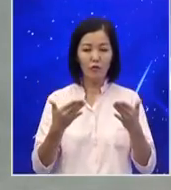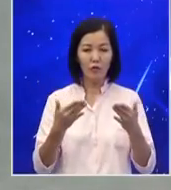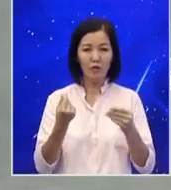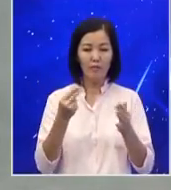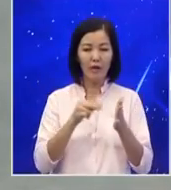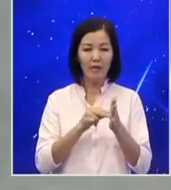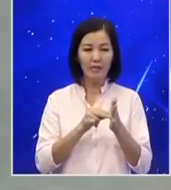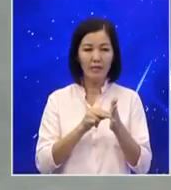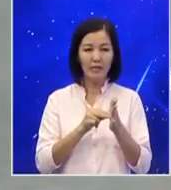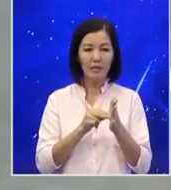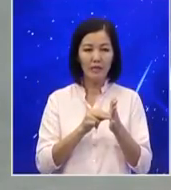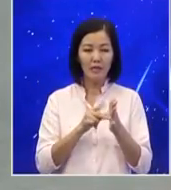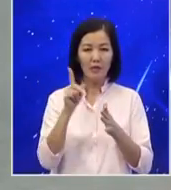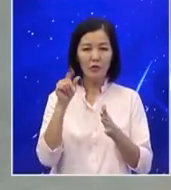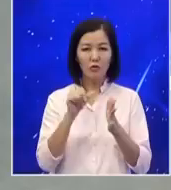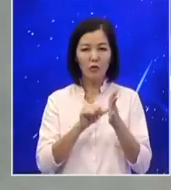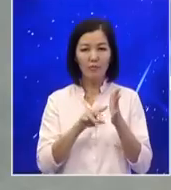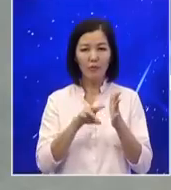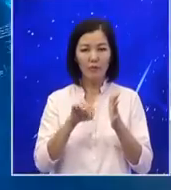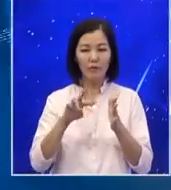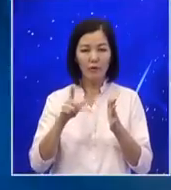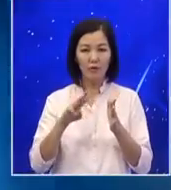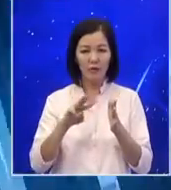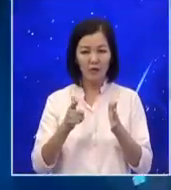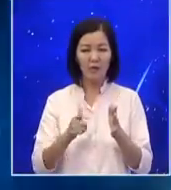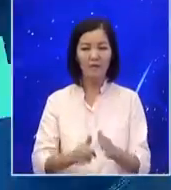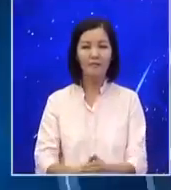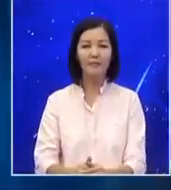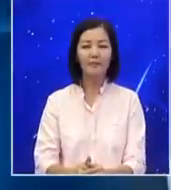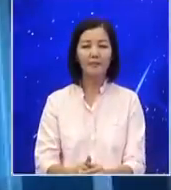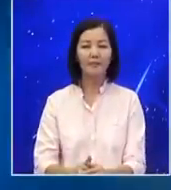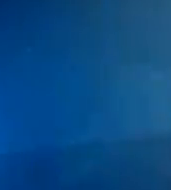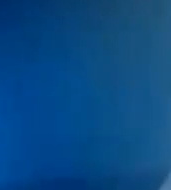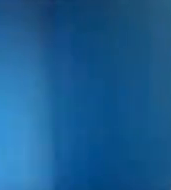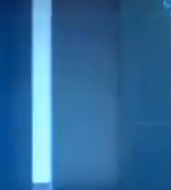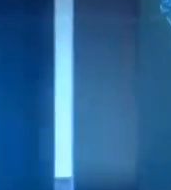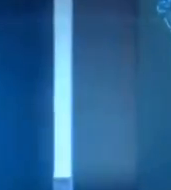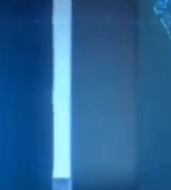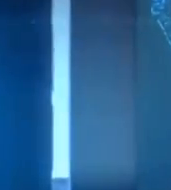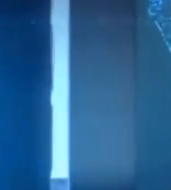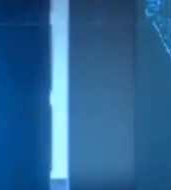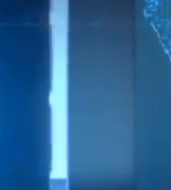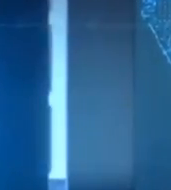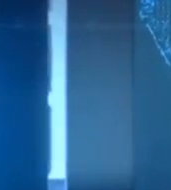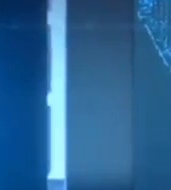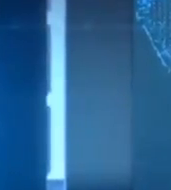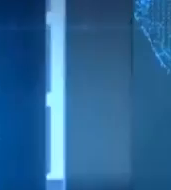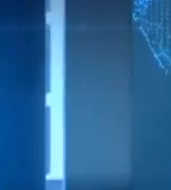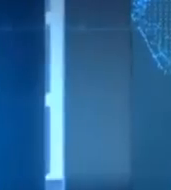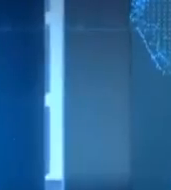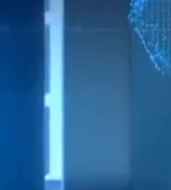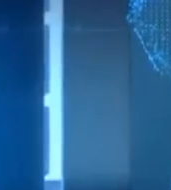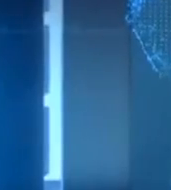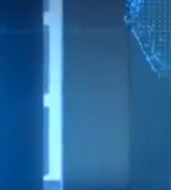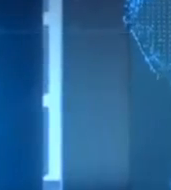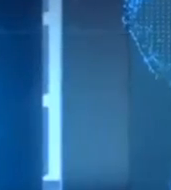бәрін 160 миллион теңге. Мадина Берікқызы, Ануар Амангелдинов, Ғабит Қабдрахман, жетісу